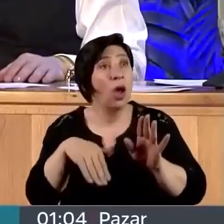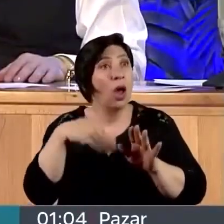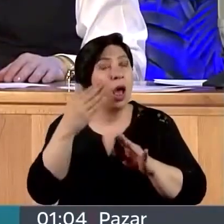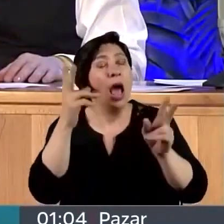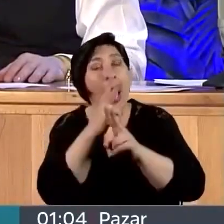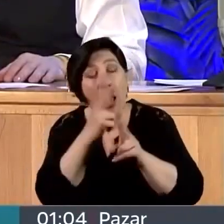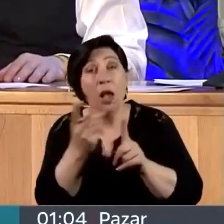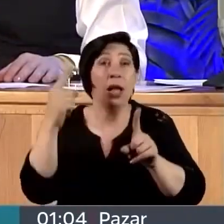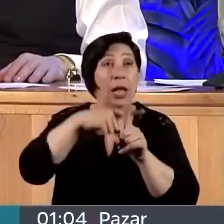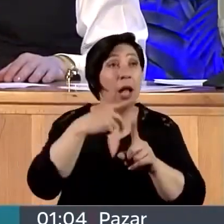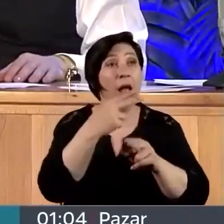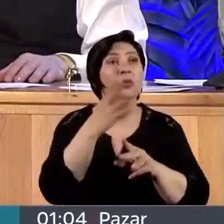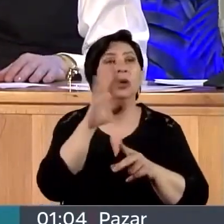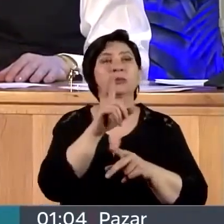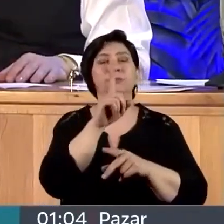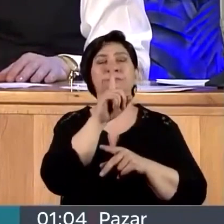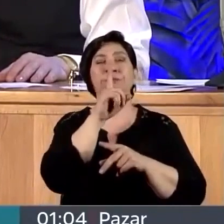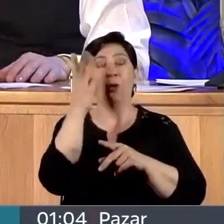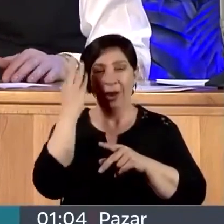gülerken üstüne konuştum. Sonra öğrendim.